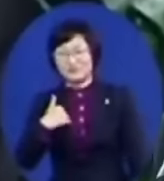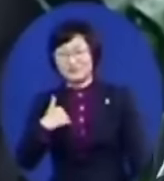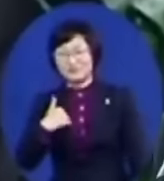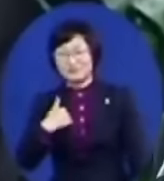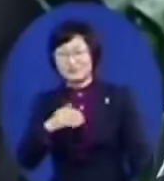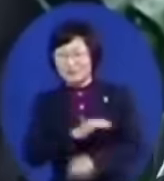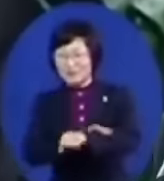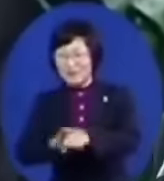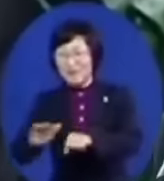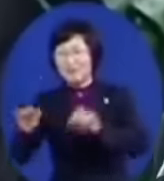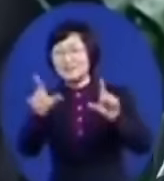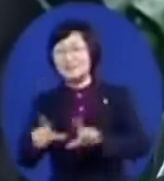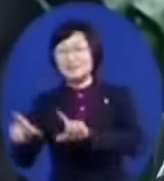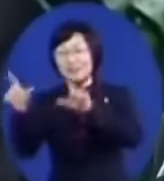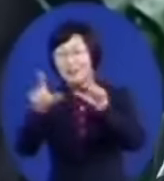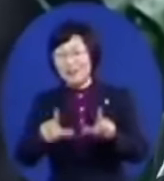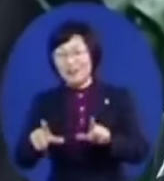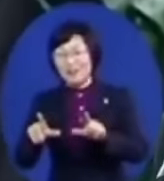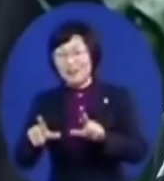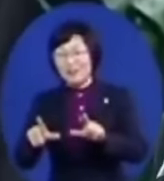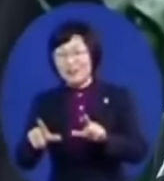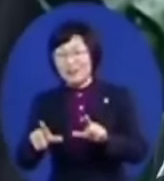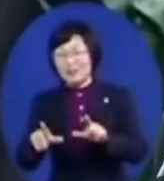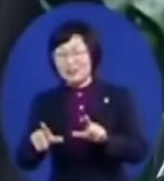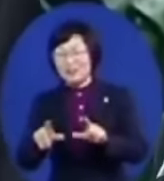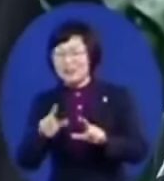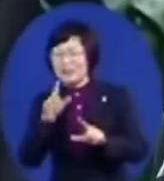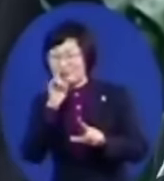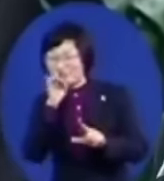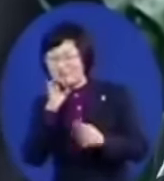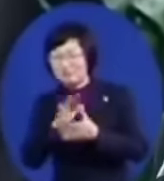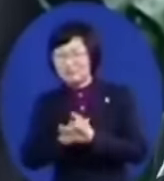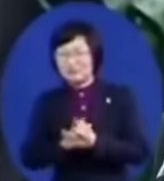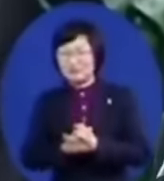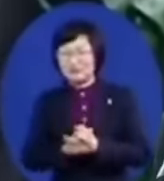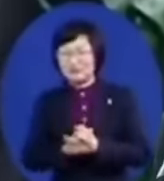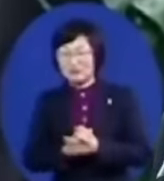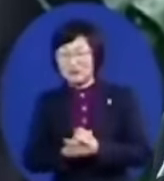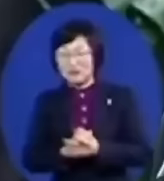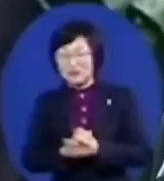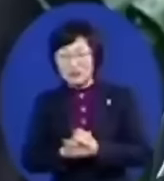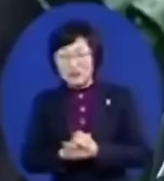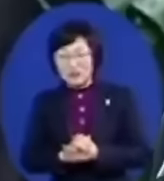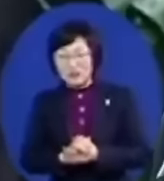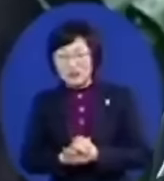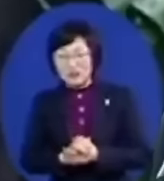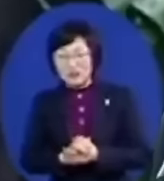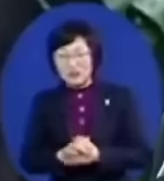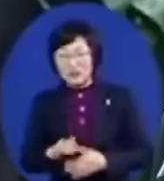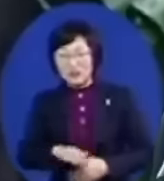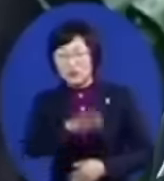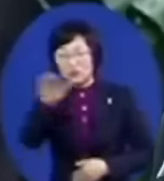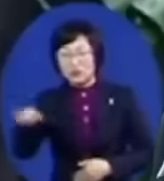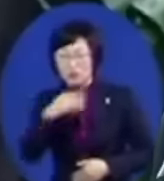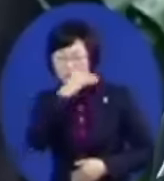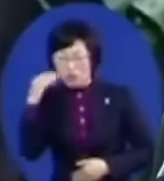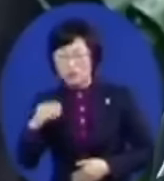잘 사는 신자들은 엉터리들이다. 나같이 이렇게 거지로 살아야 올바른 신앙을 하는